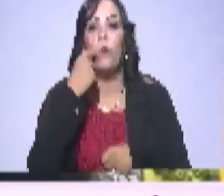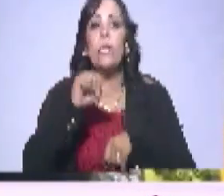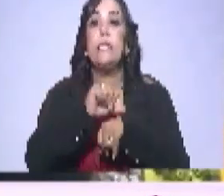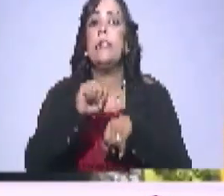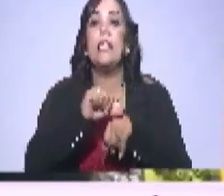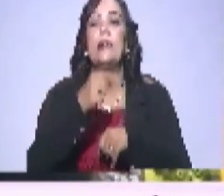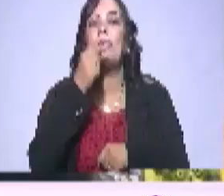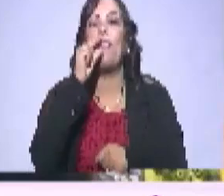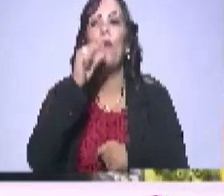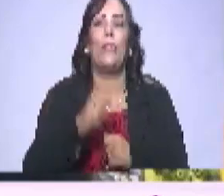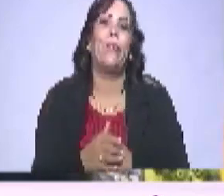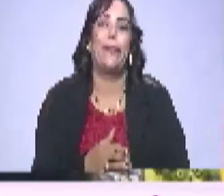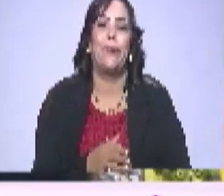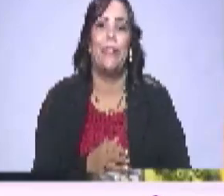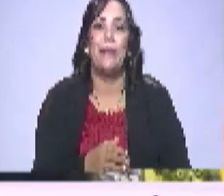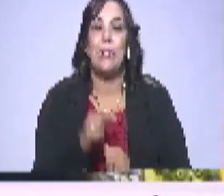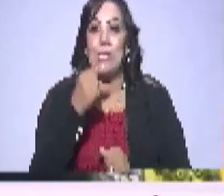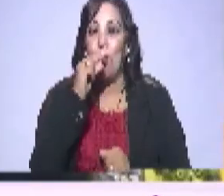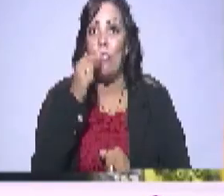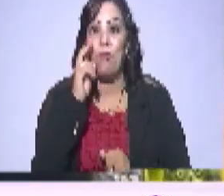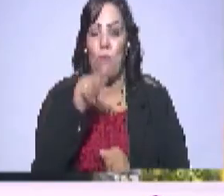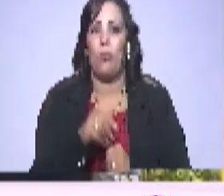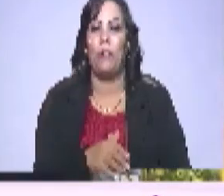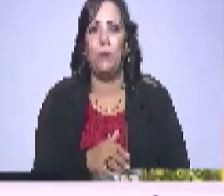زيتون. كويس